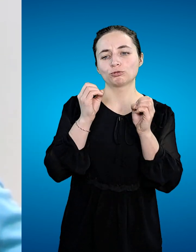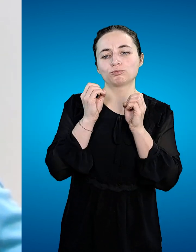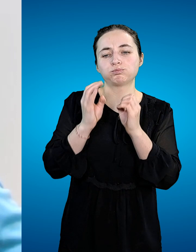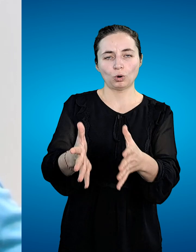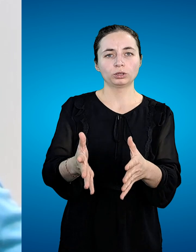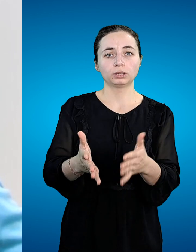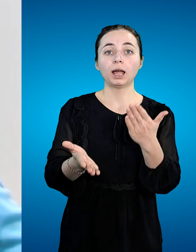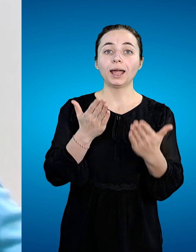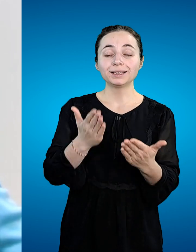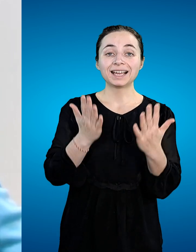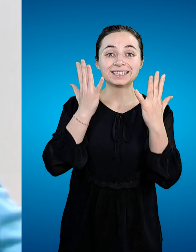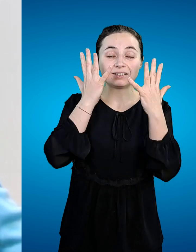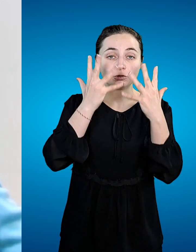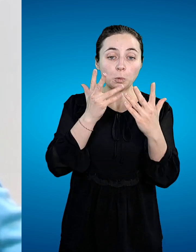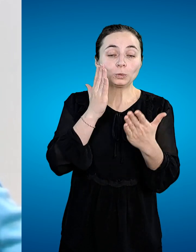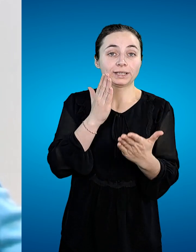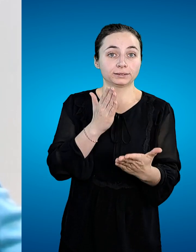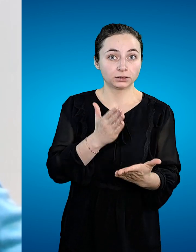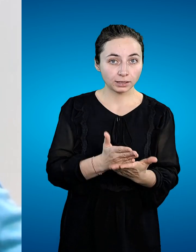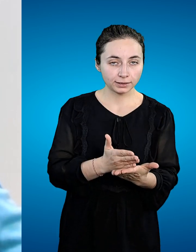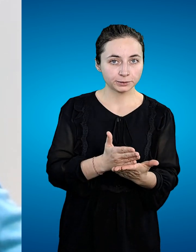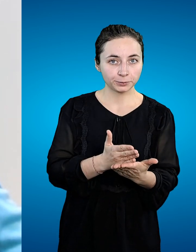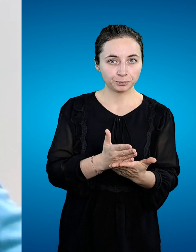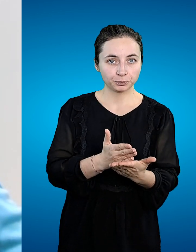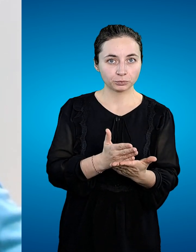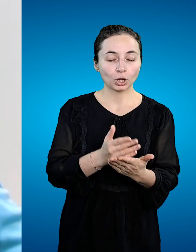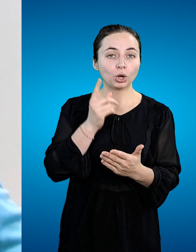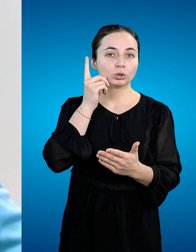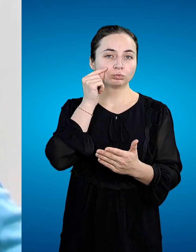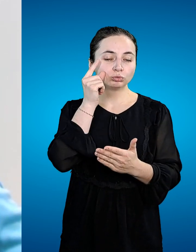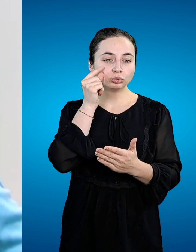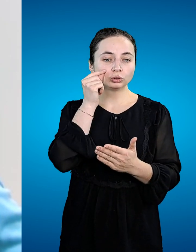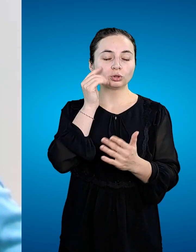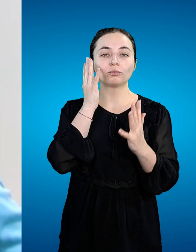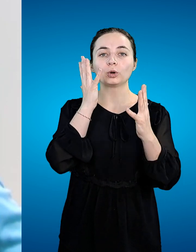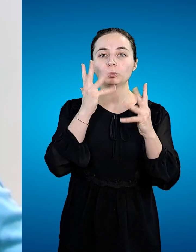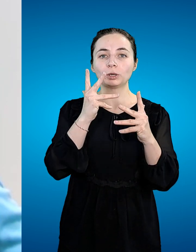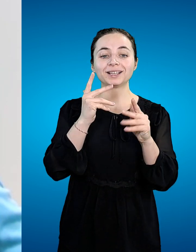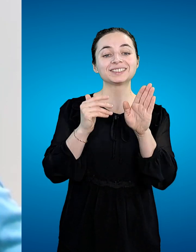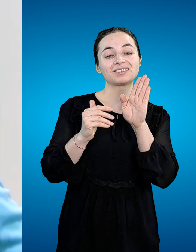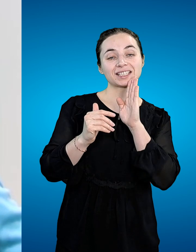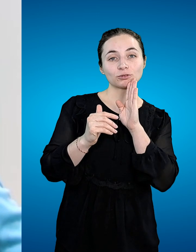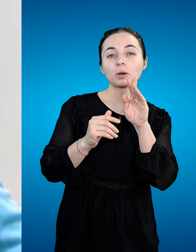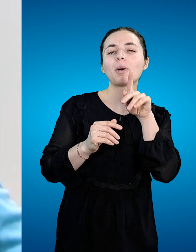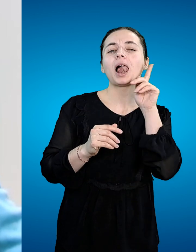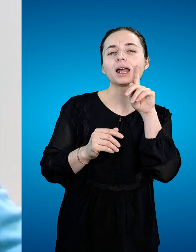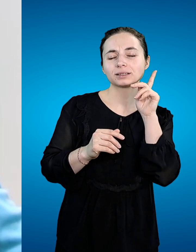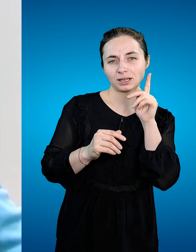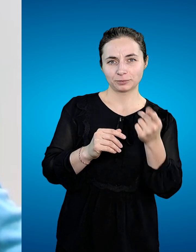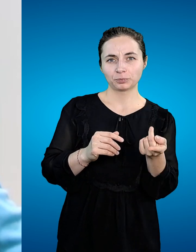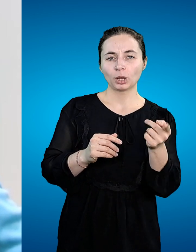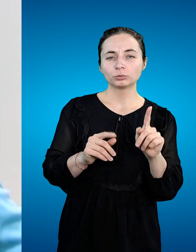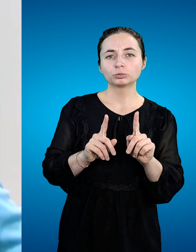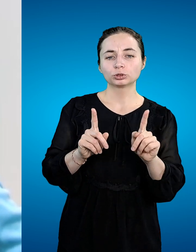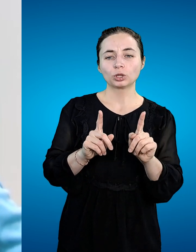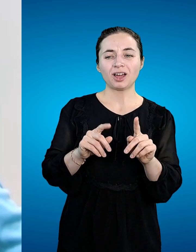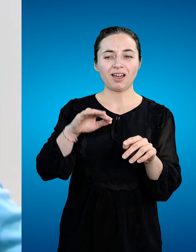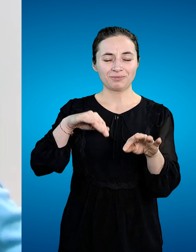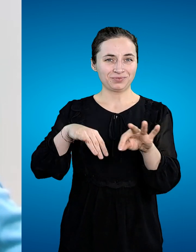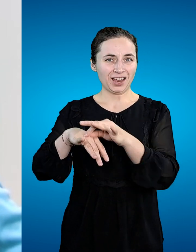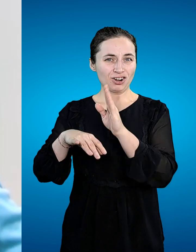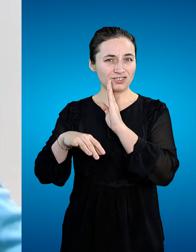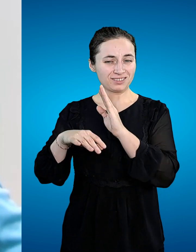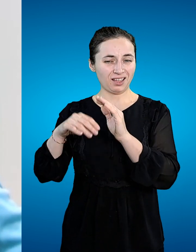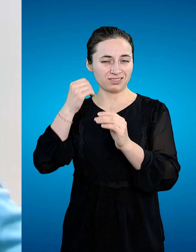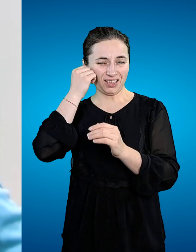не смогут бросить. Есть ли влюбленность? Есть. Мужчины влюбляются в девушек молодых, потому что